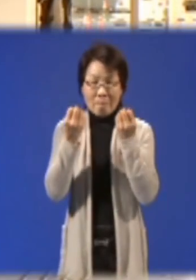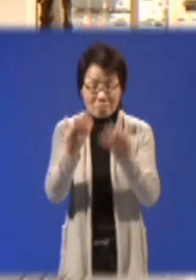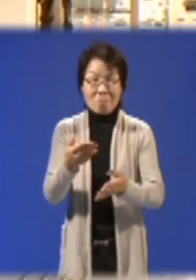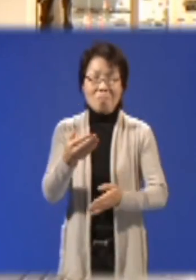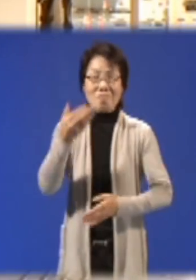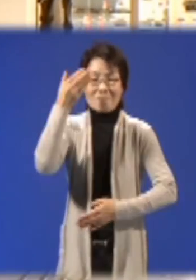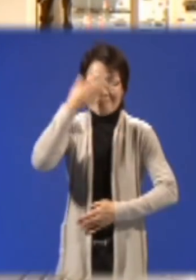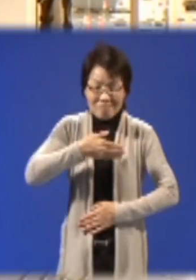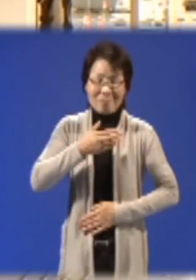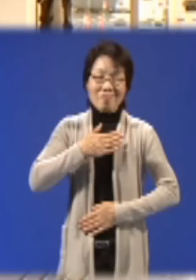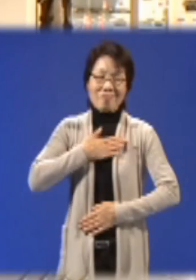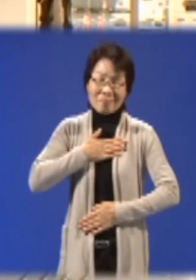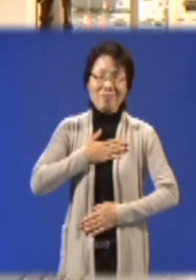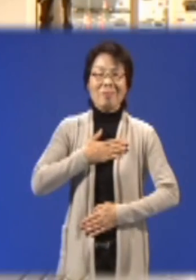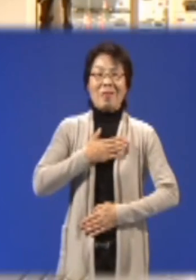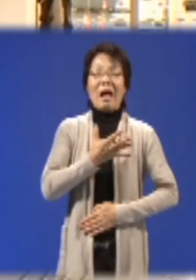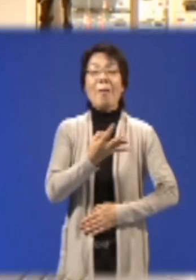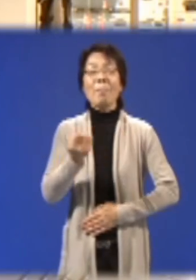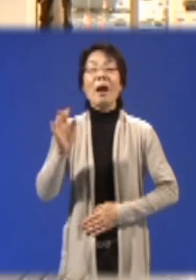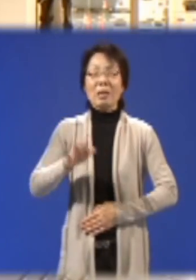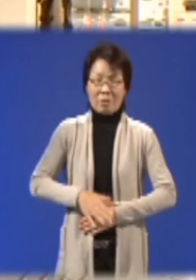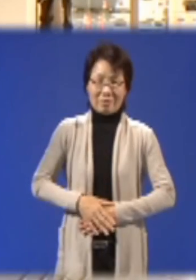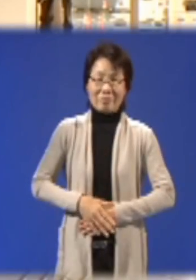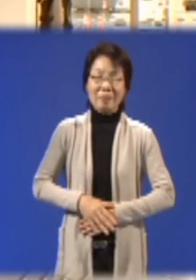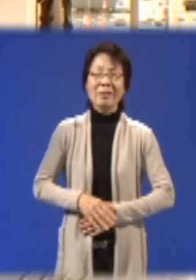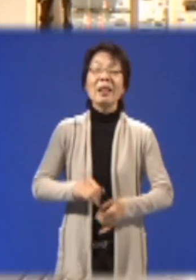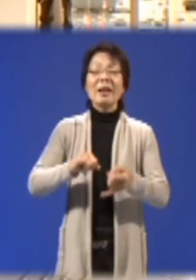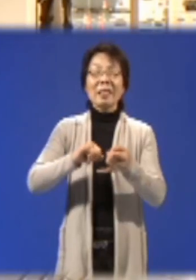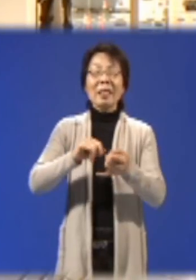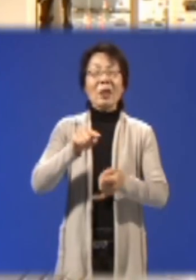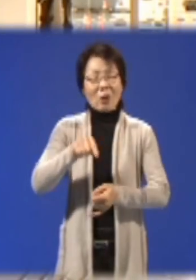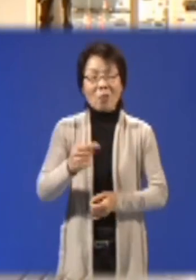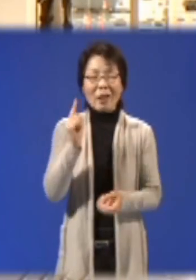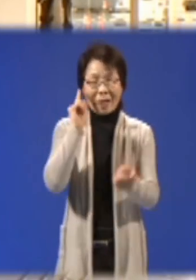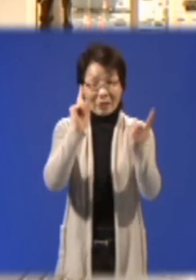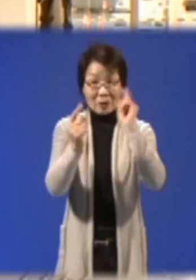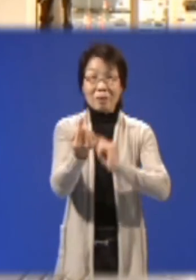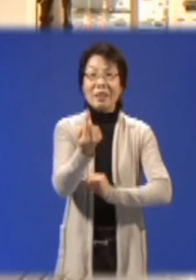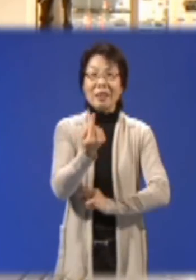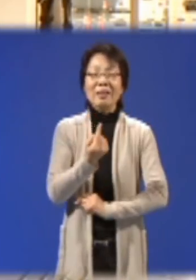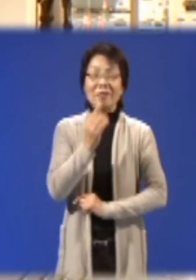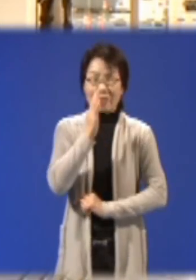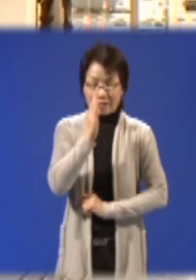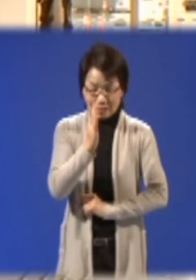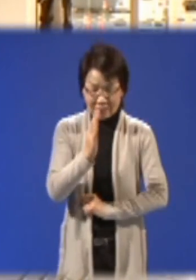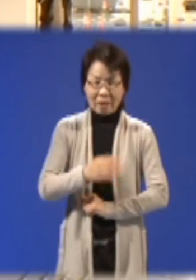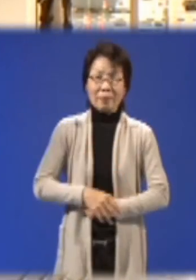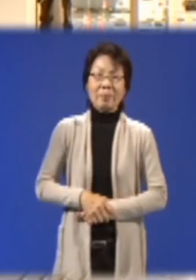ね。皆さんもぜひ博物館とプラネタリウムに遊びに来てください